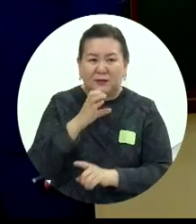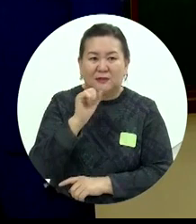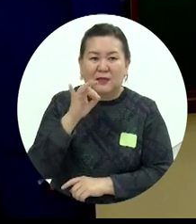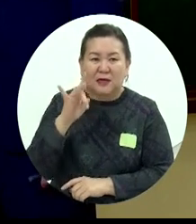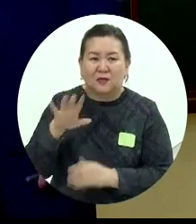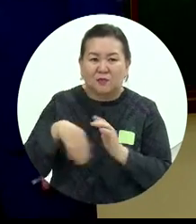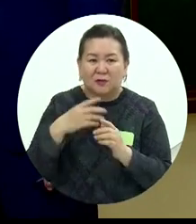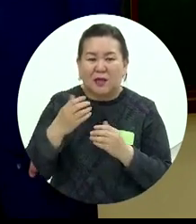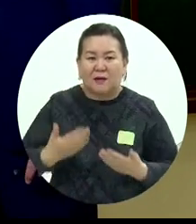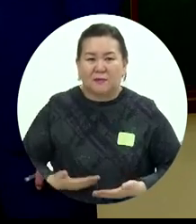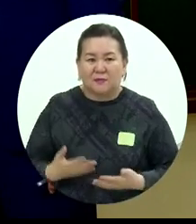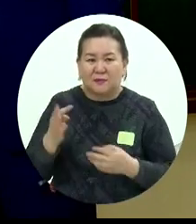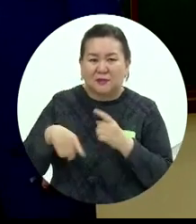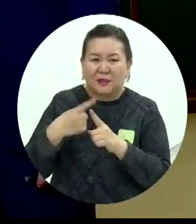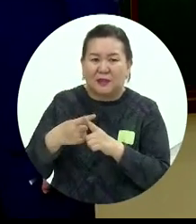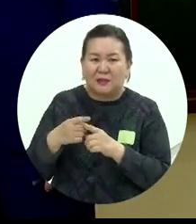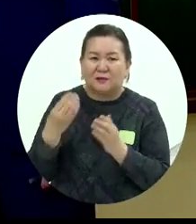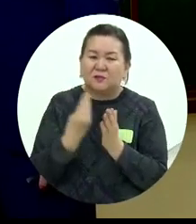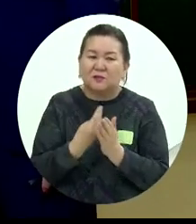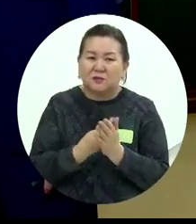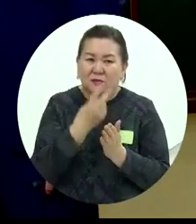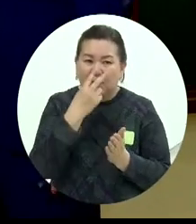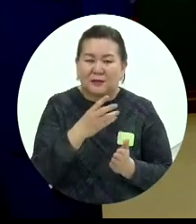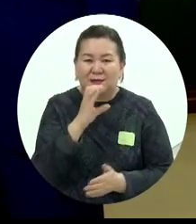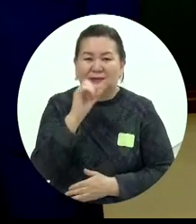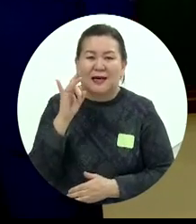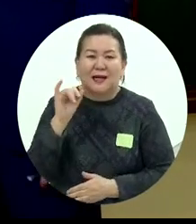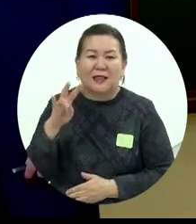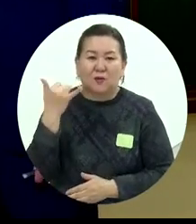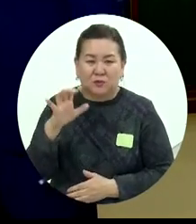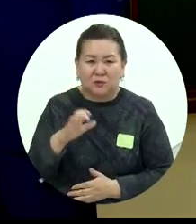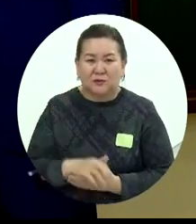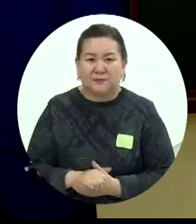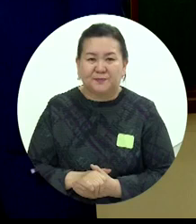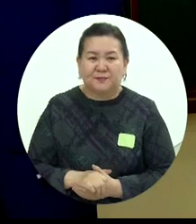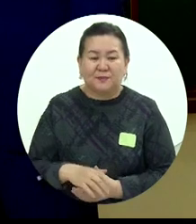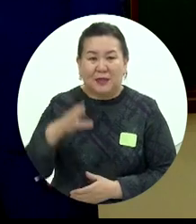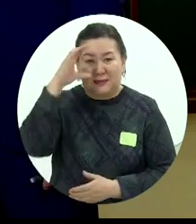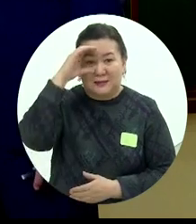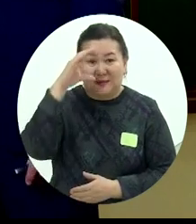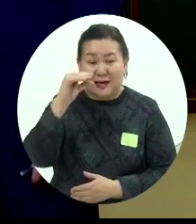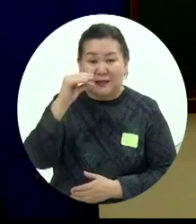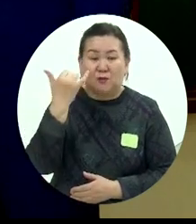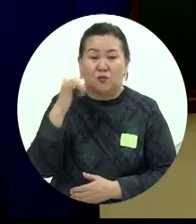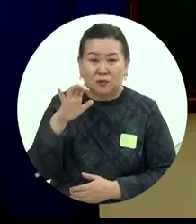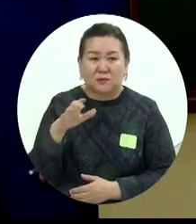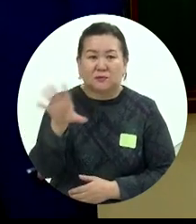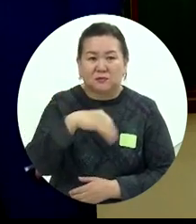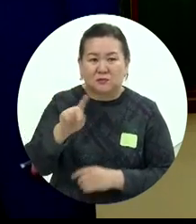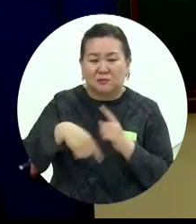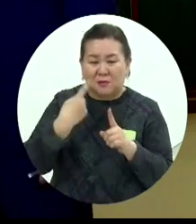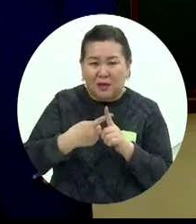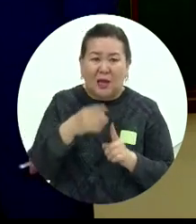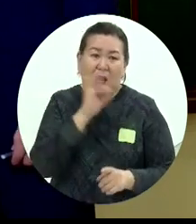одоо дахин ашиглах одоо боломж жишээ бүгдээр харцгаая. За саарал ус гэдэг маань бол одоо